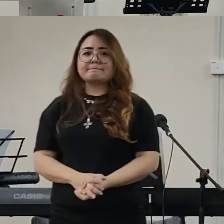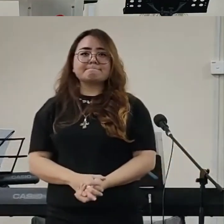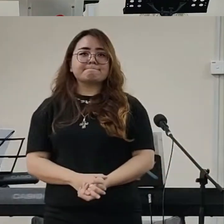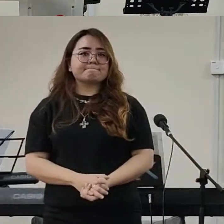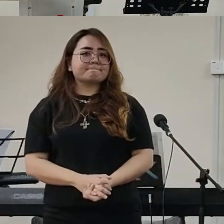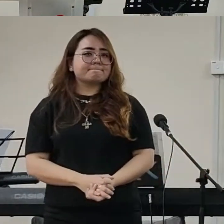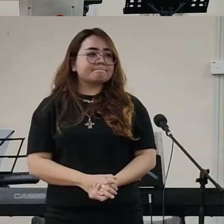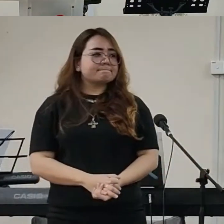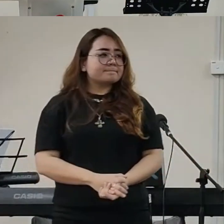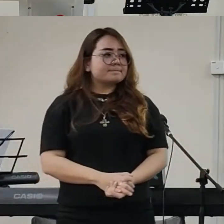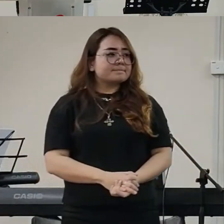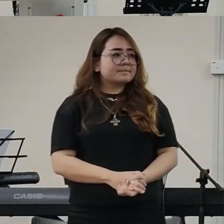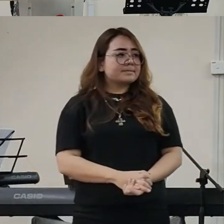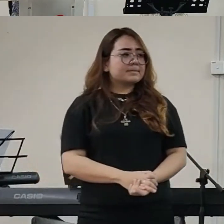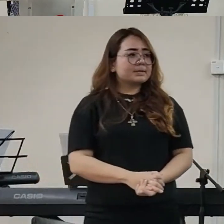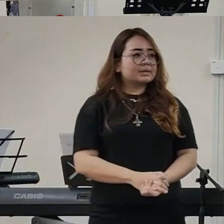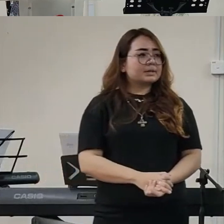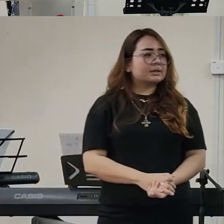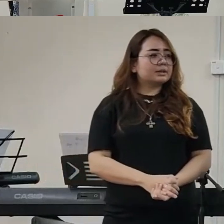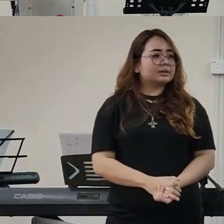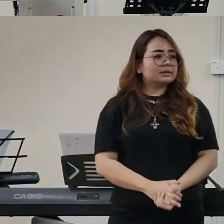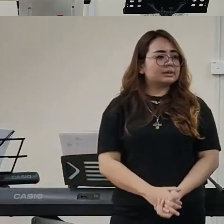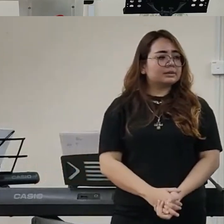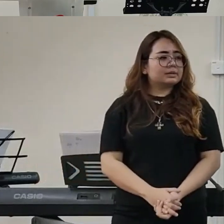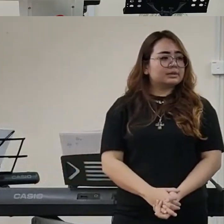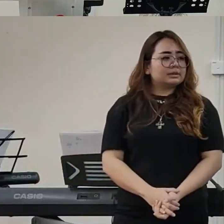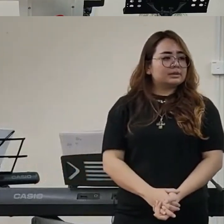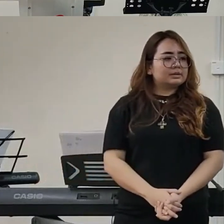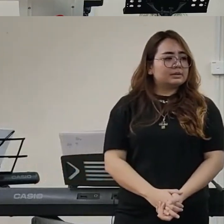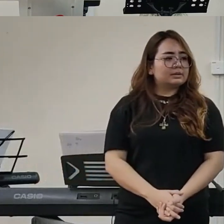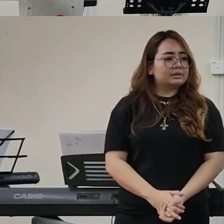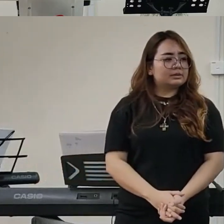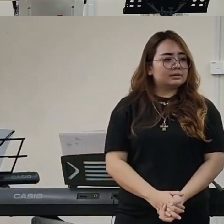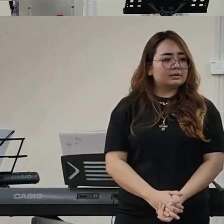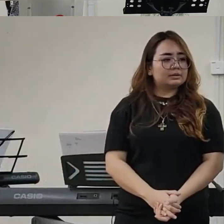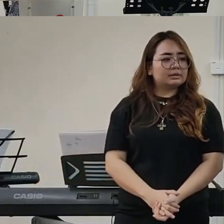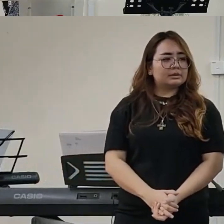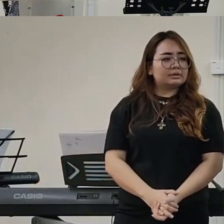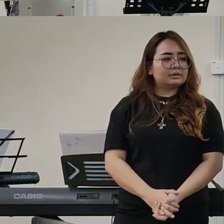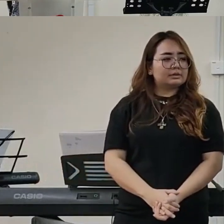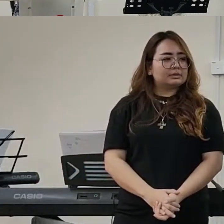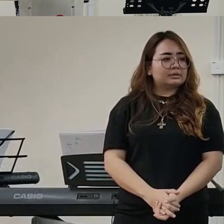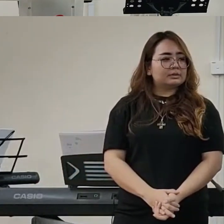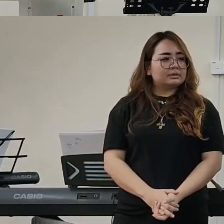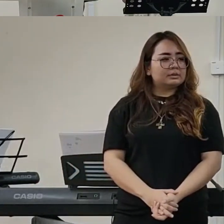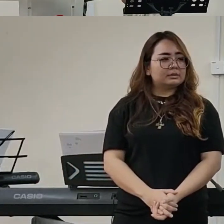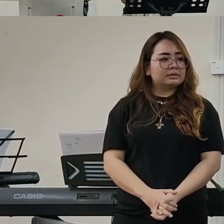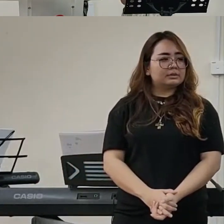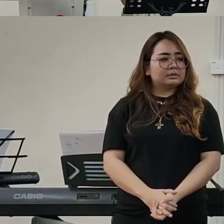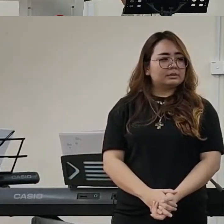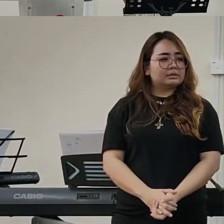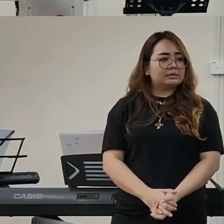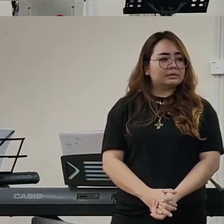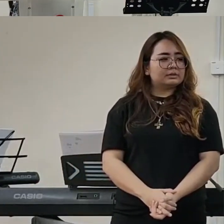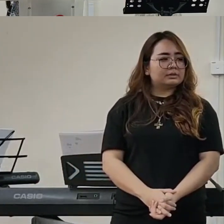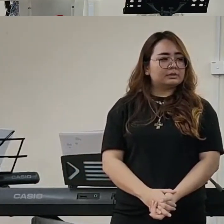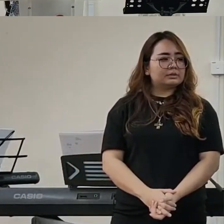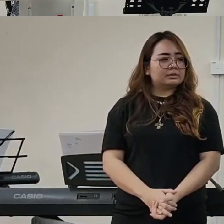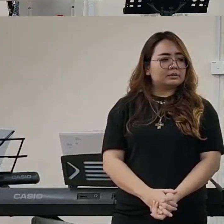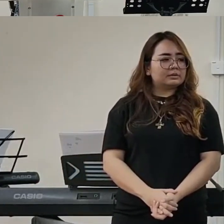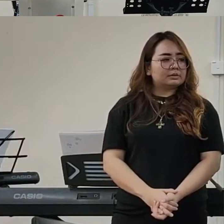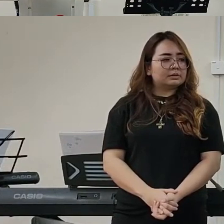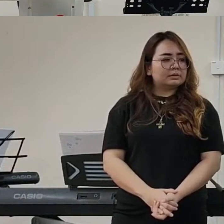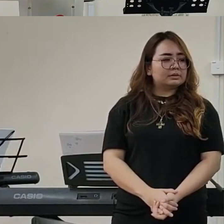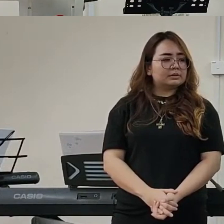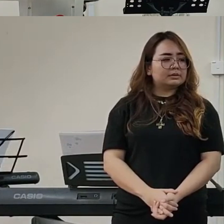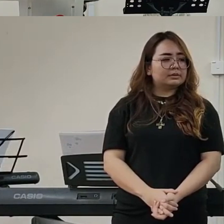别的给一些专关注呢，对于那些比较瘦弱、比较弱的，弱的可能就在他属灵方面，或者说可能